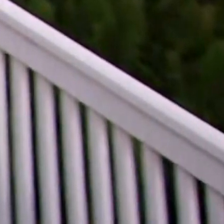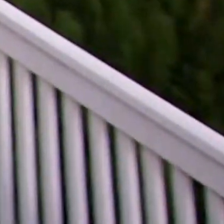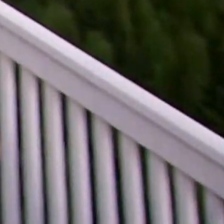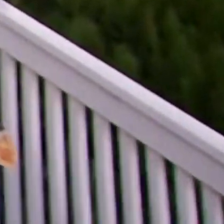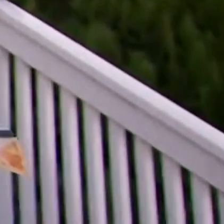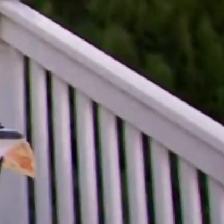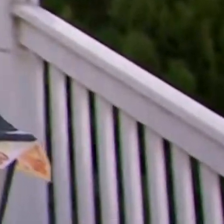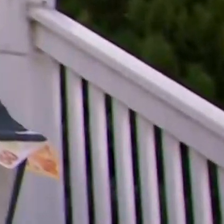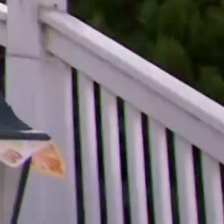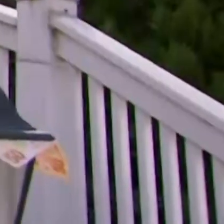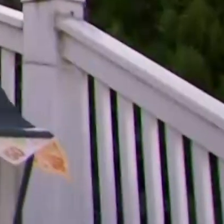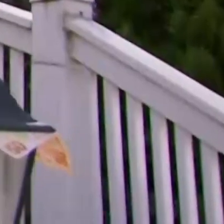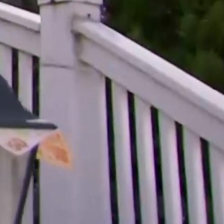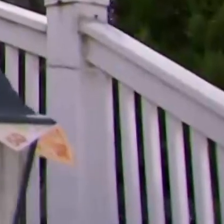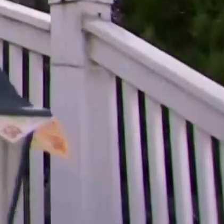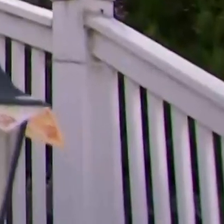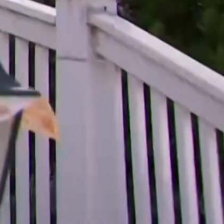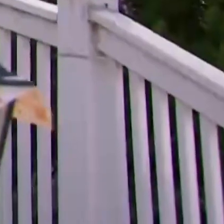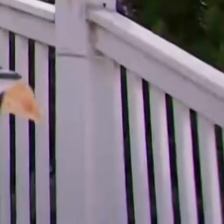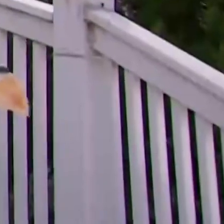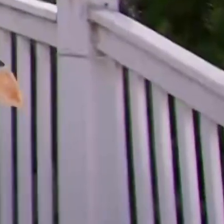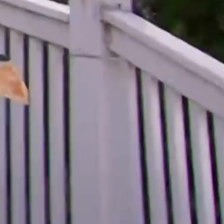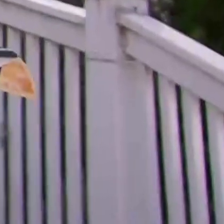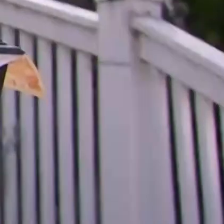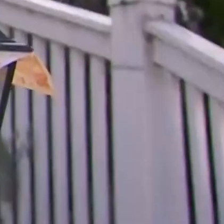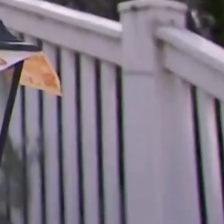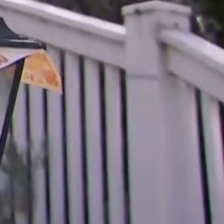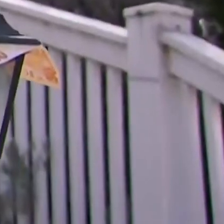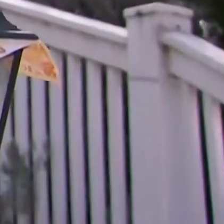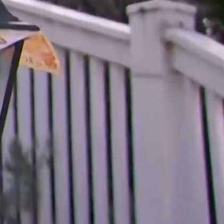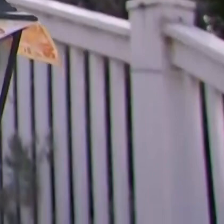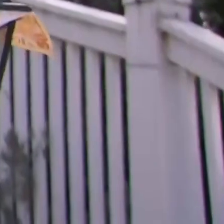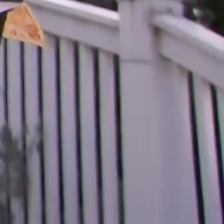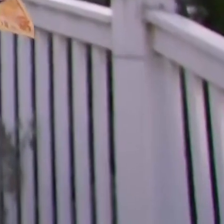50 lirayı Şükrü'nün görebileceği şekilde aydınlatmanın içine koydu. Villaya doğru yürüyor.